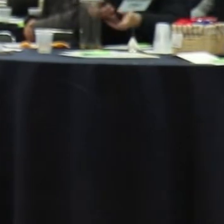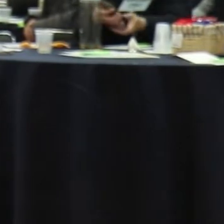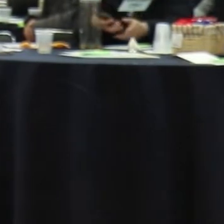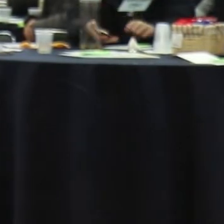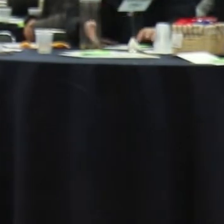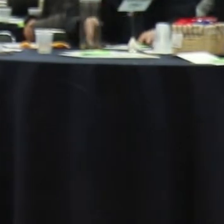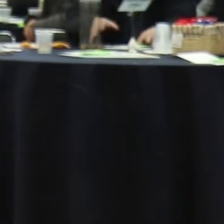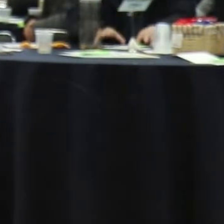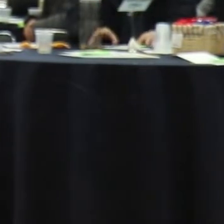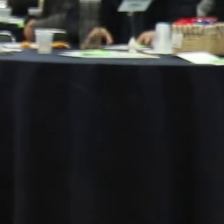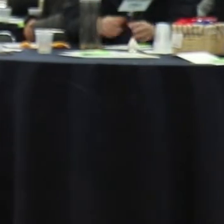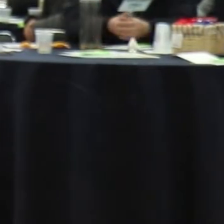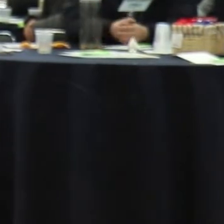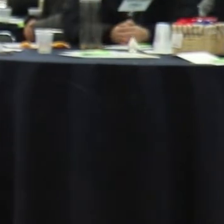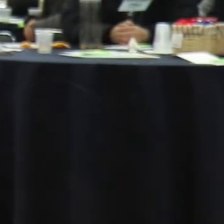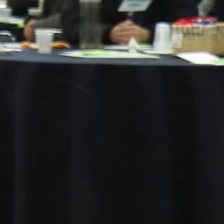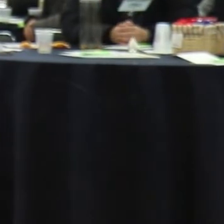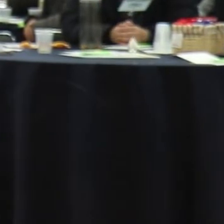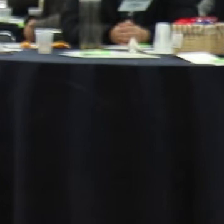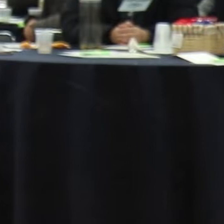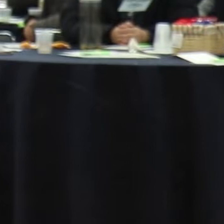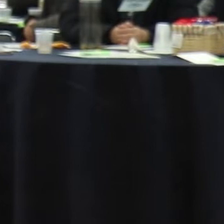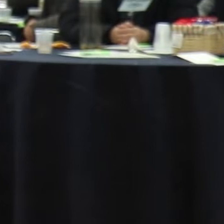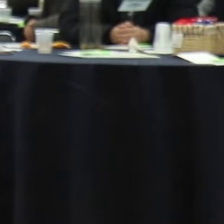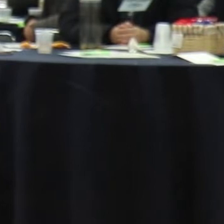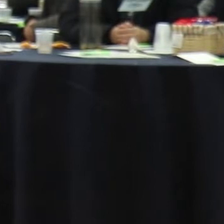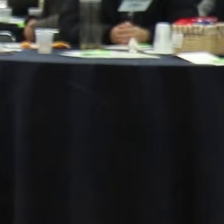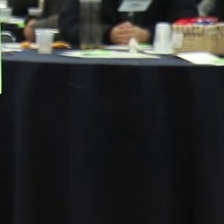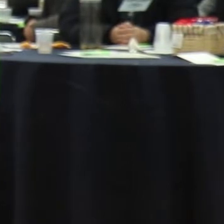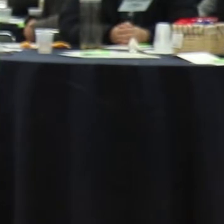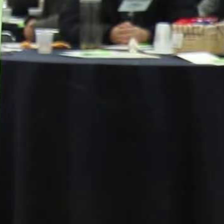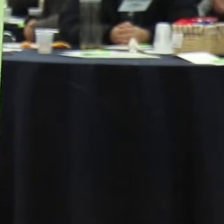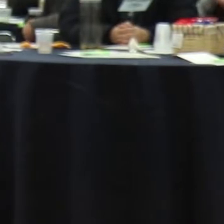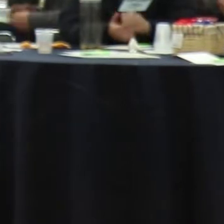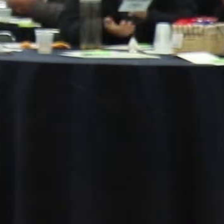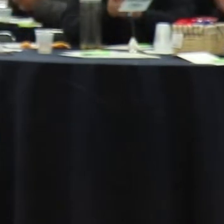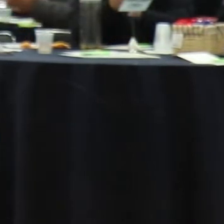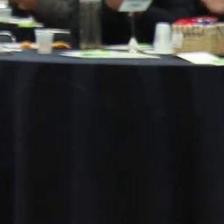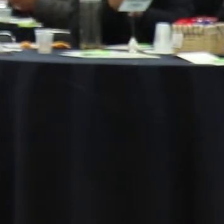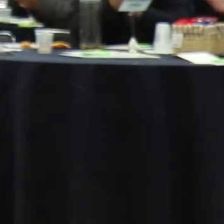생각합니다. 평생 학습 도시 로서 가는데 논평이 앞장서겠습니다.